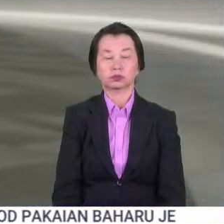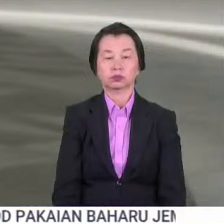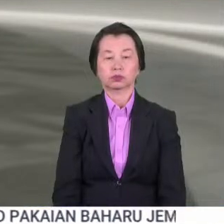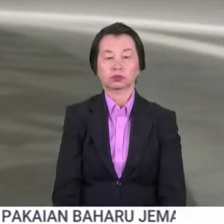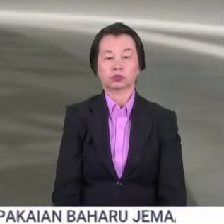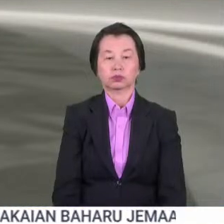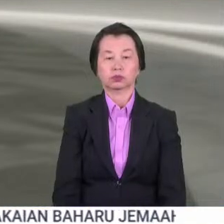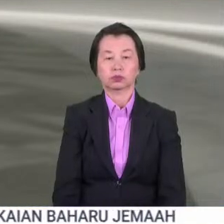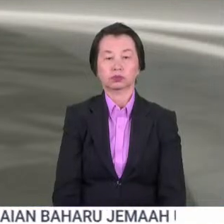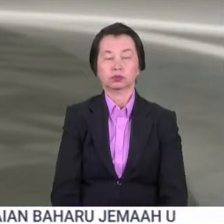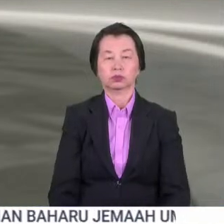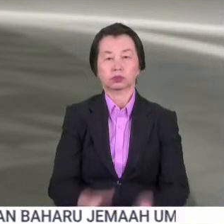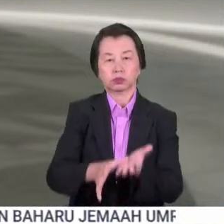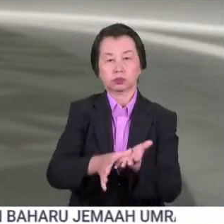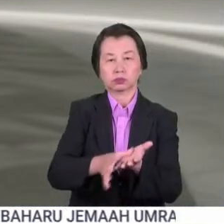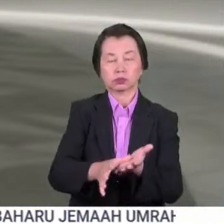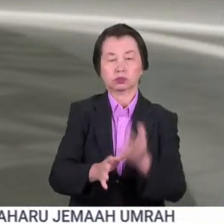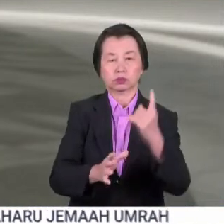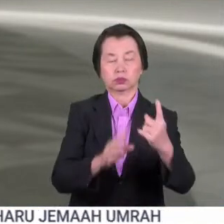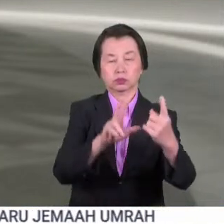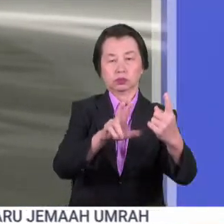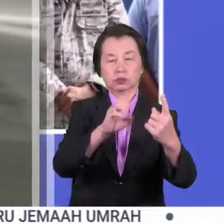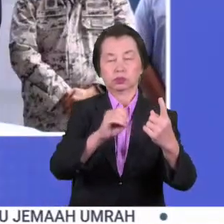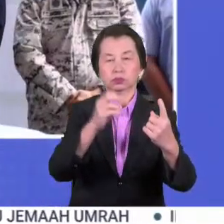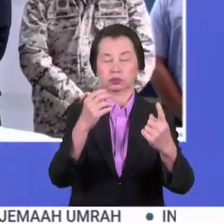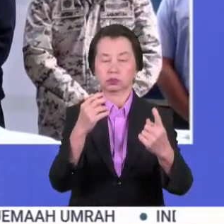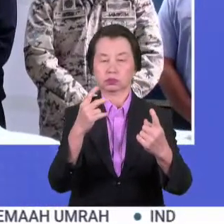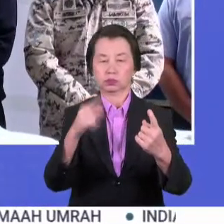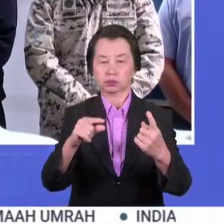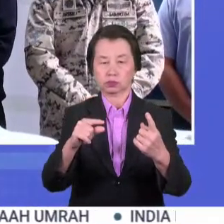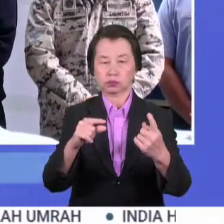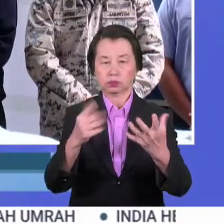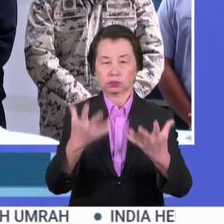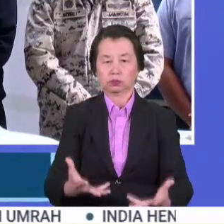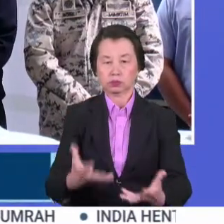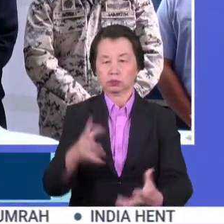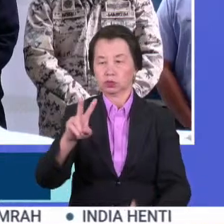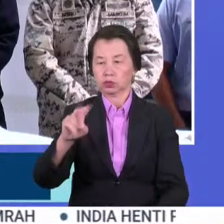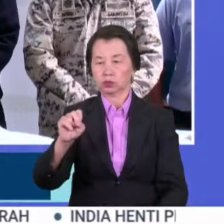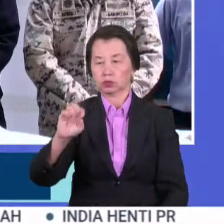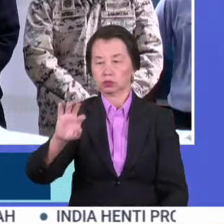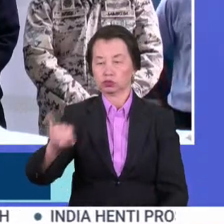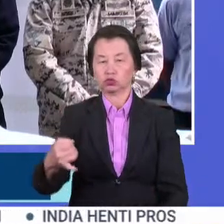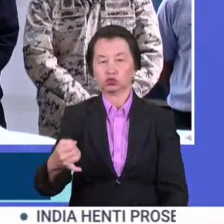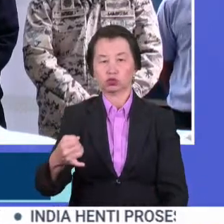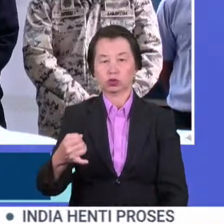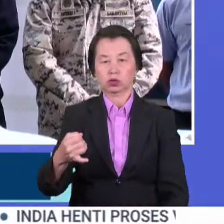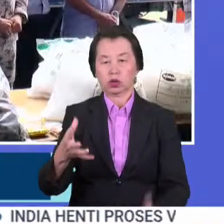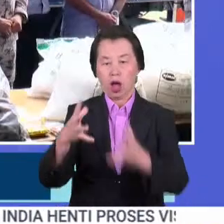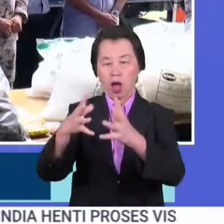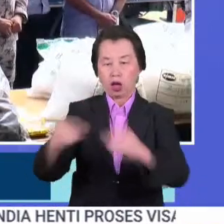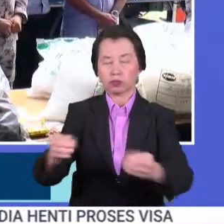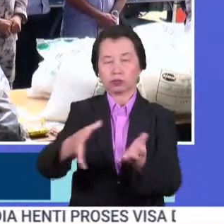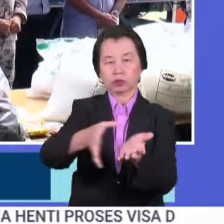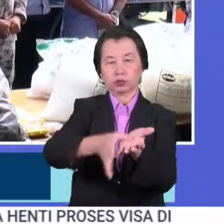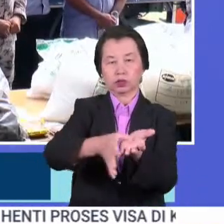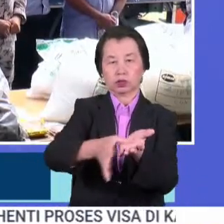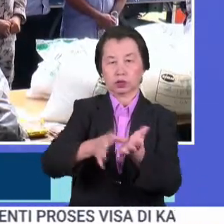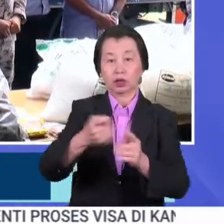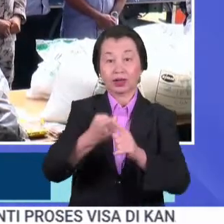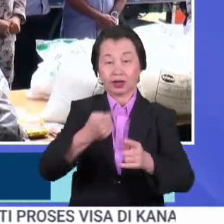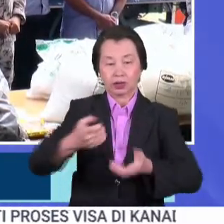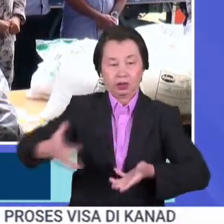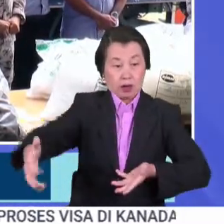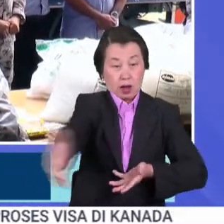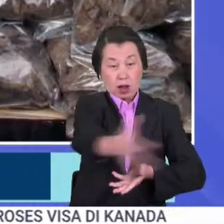Pelbagai jenis dadah seberat 1,301 kilogram bernilai RM27 juta dilupuskan. Dadah berkenaan hasil